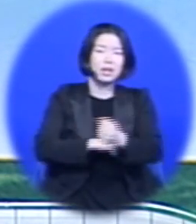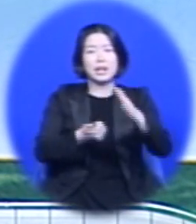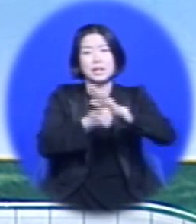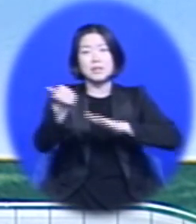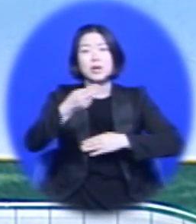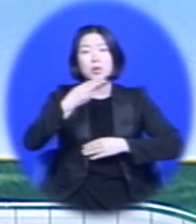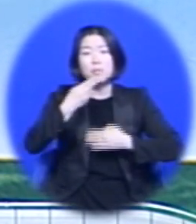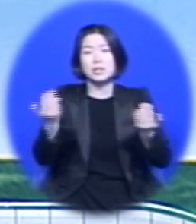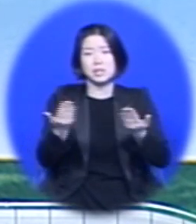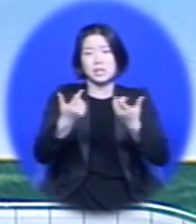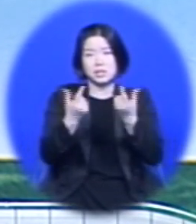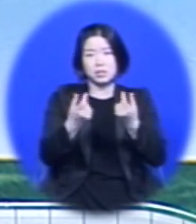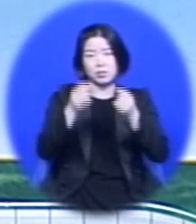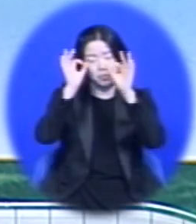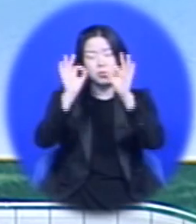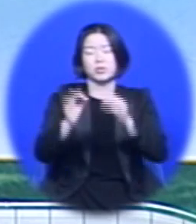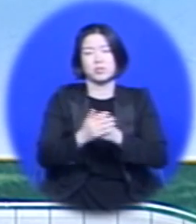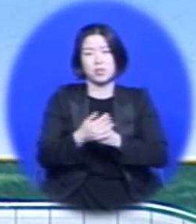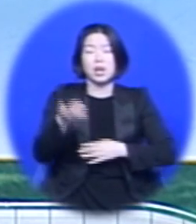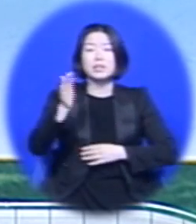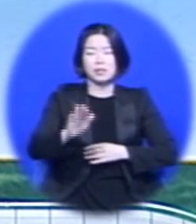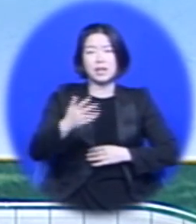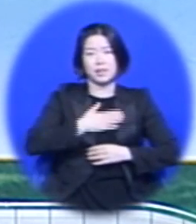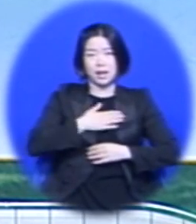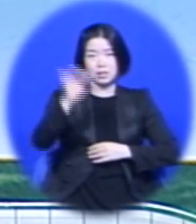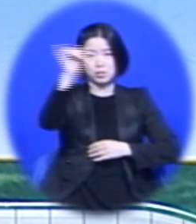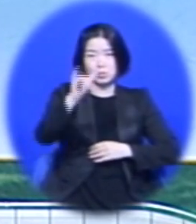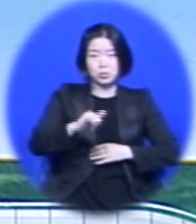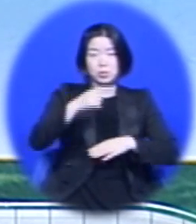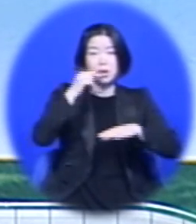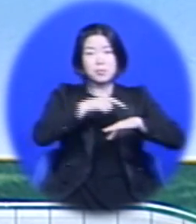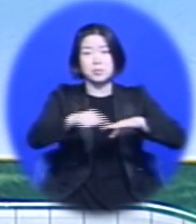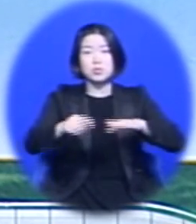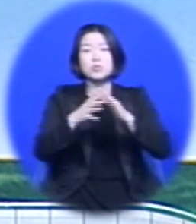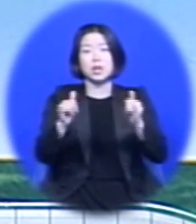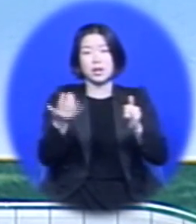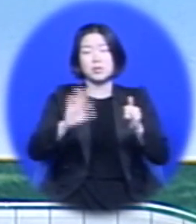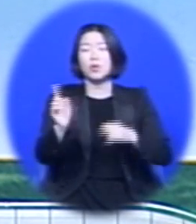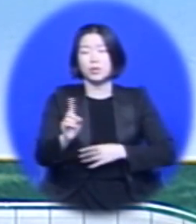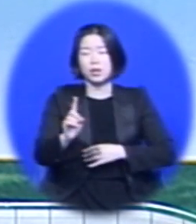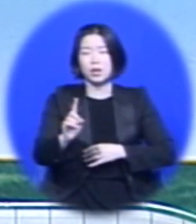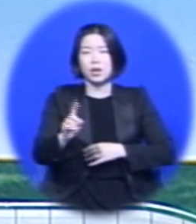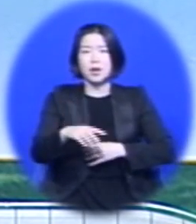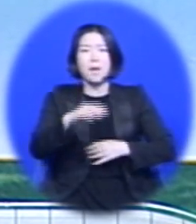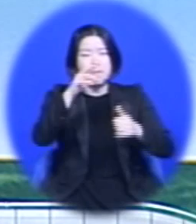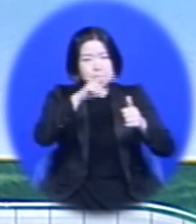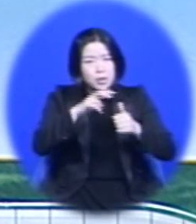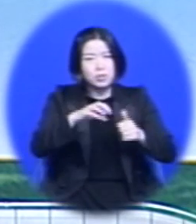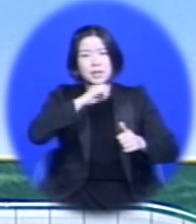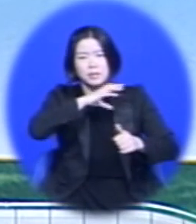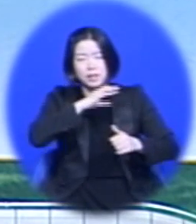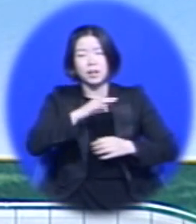같이 보였습니다. 그러나 나는 조선민족인데 어떡하면, 미우나 고우나 내 민족인데